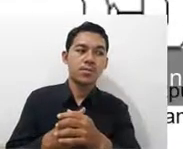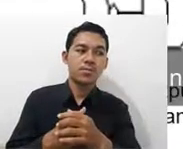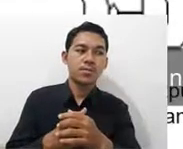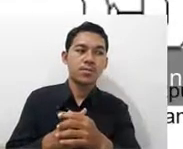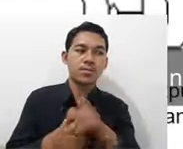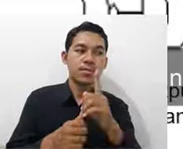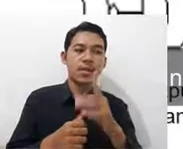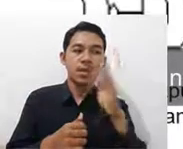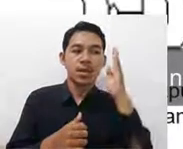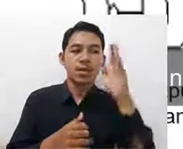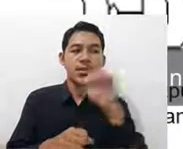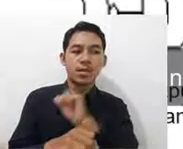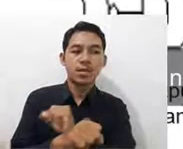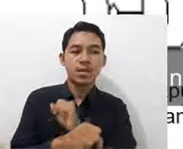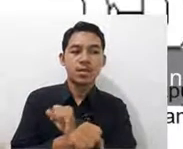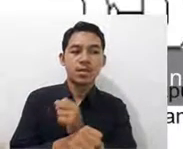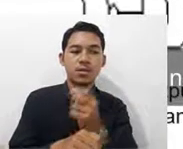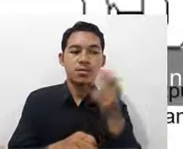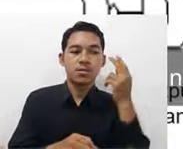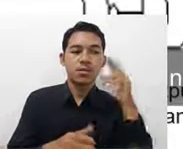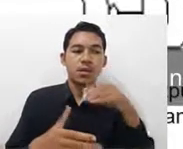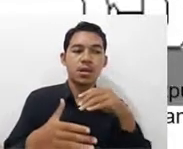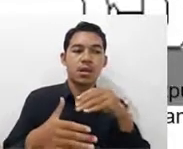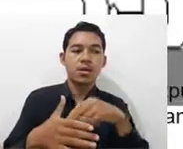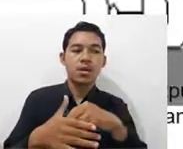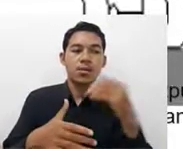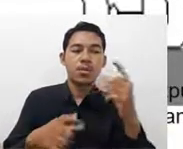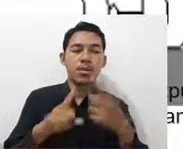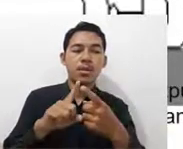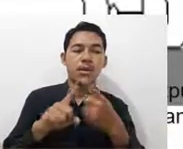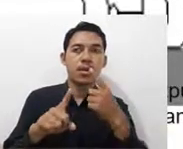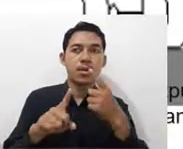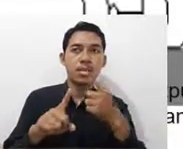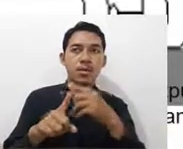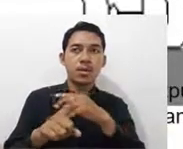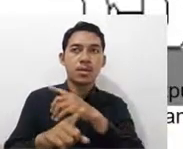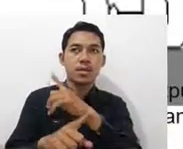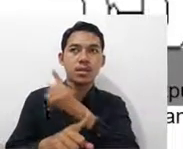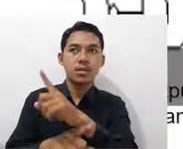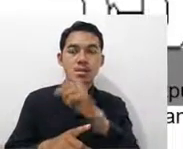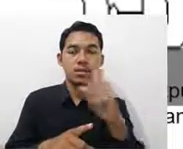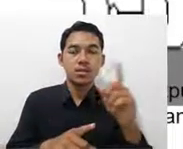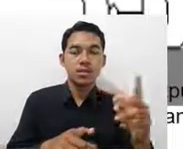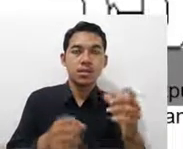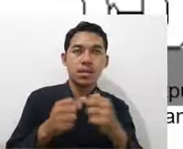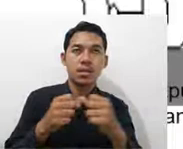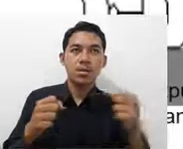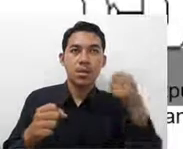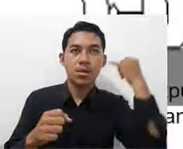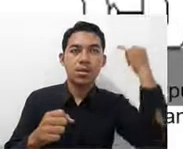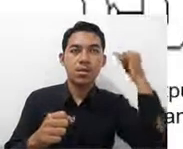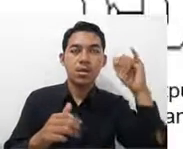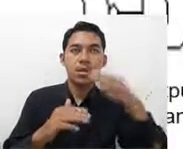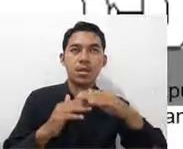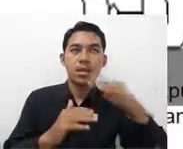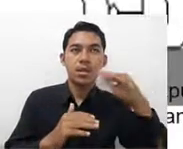Nah, ini latihannya dikerjakan, tentukan output dari masing-masing gerbang logika di atas